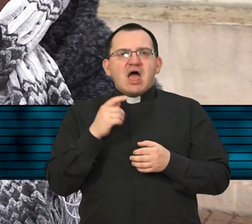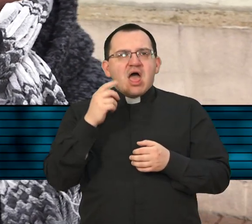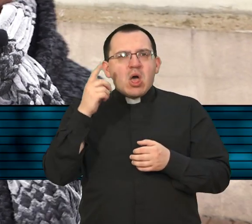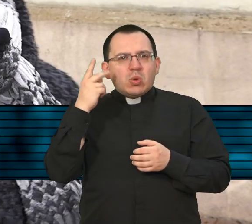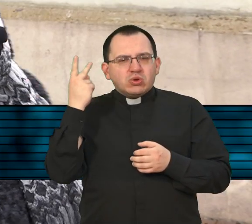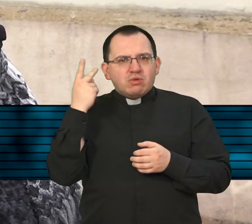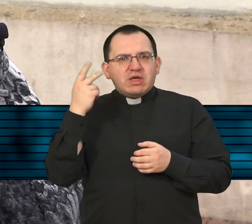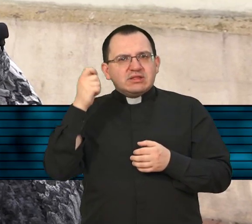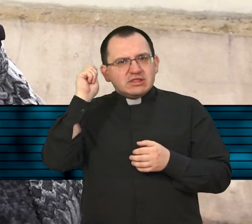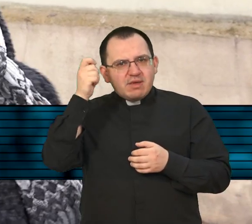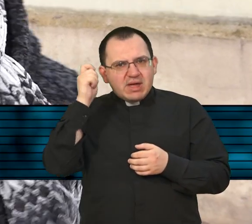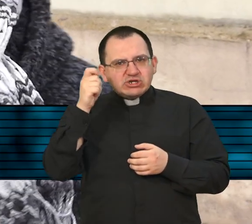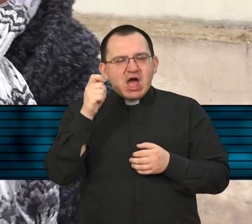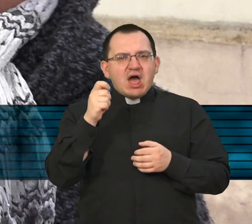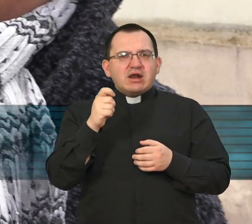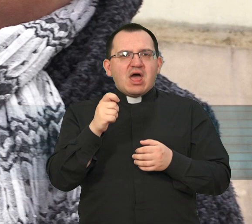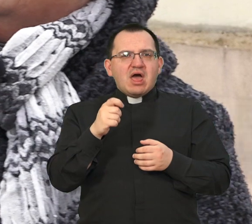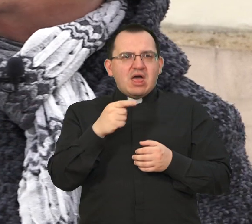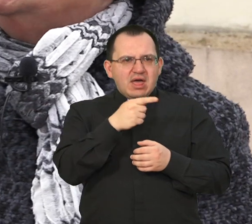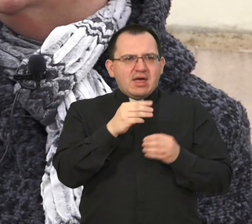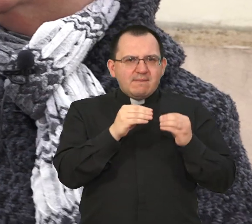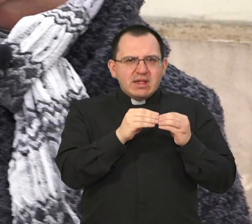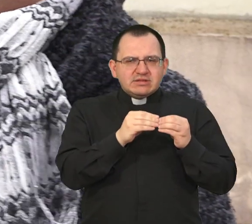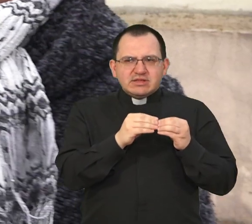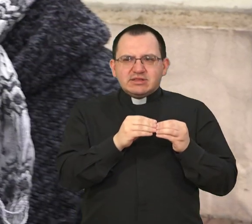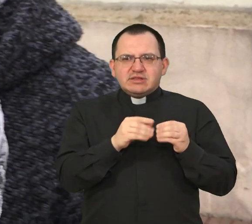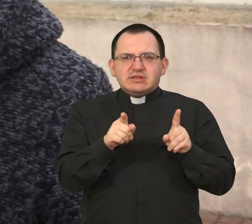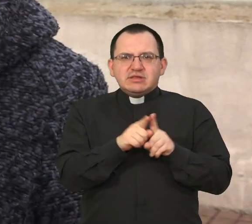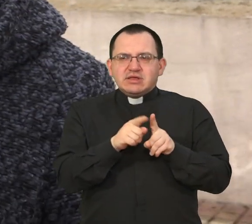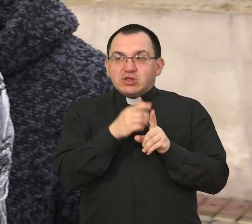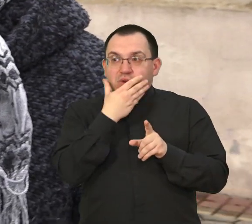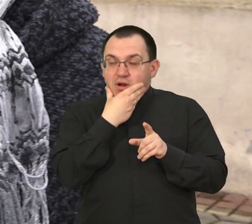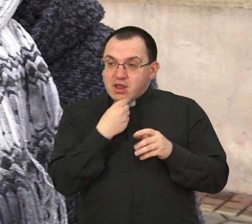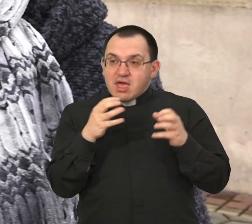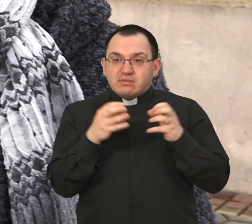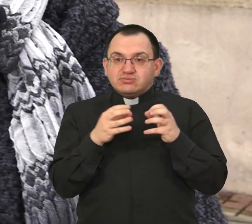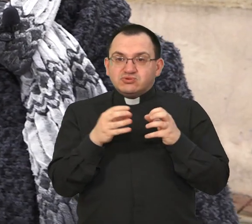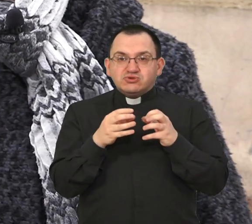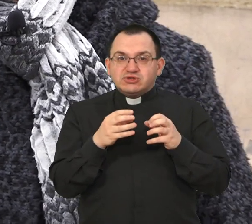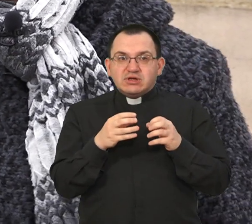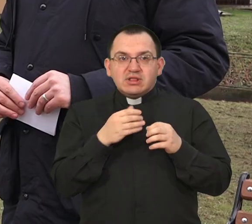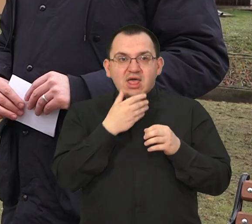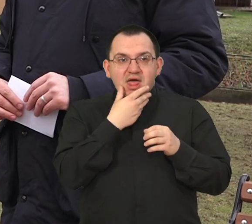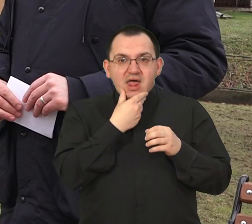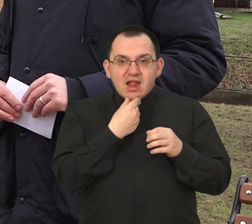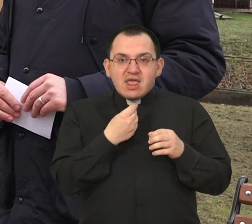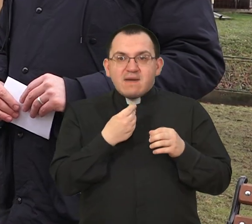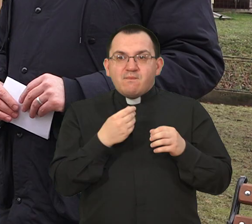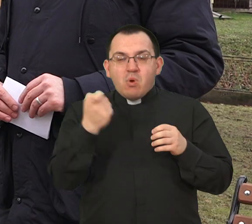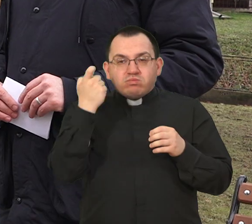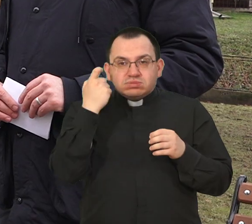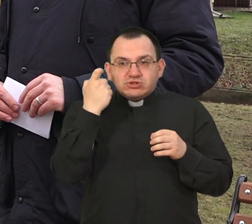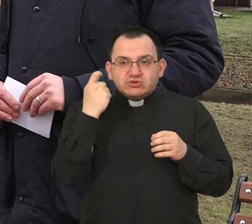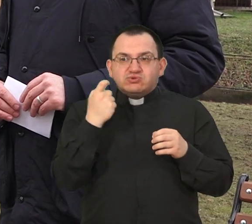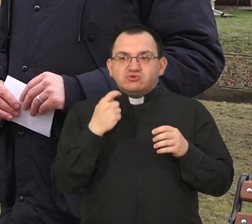i Mađara u Beltincima. To je bio isto jedan lijep susret i jedno jako, jako lijepo